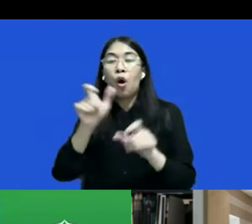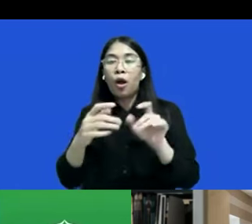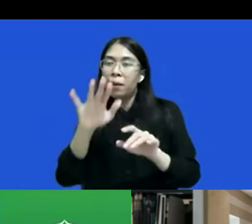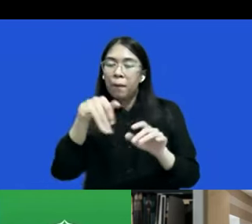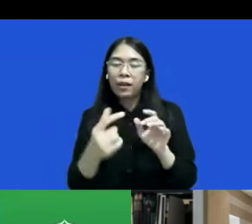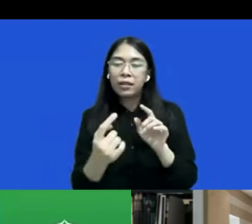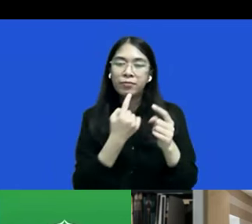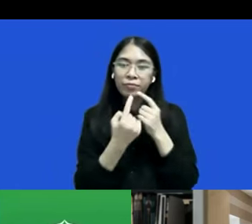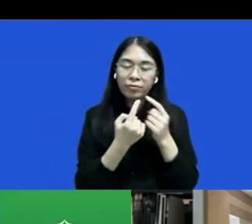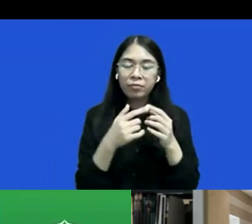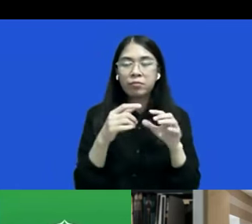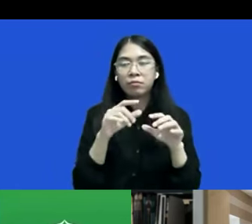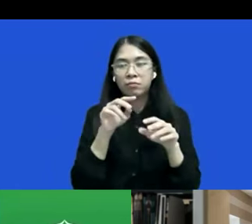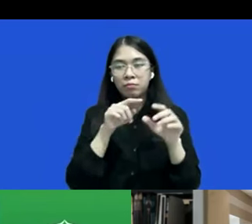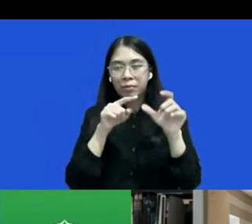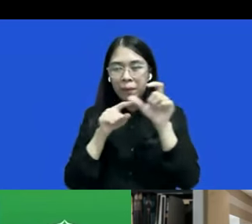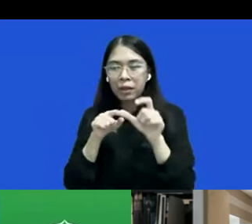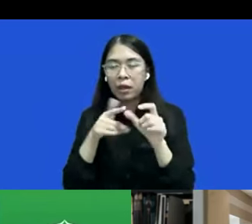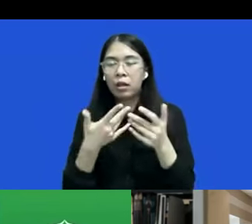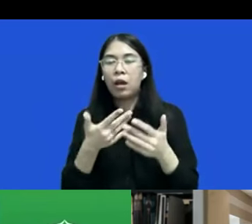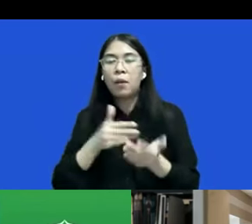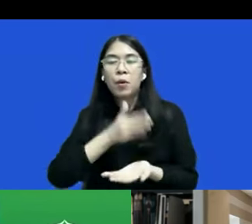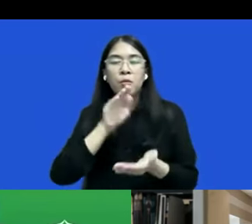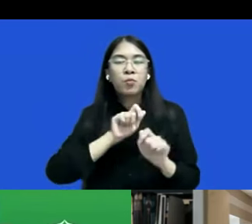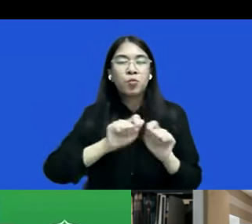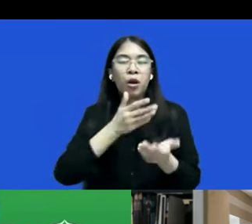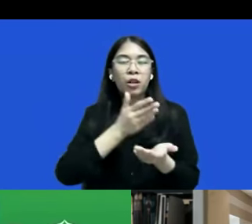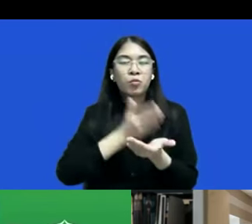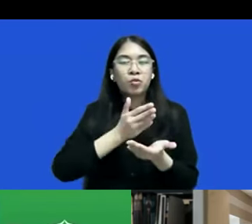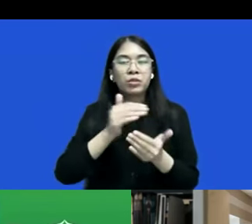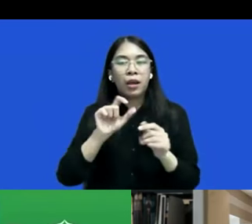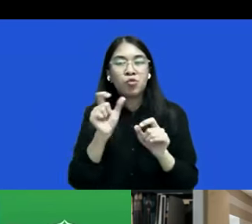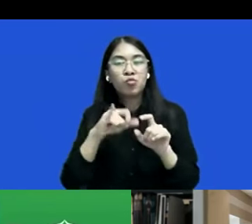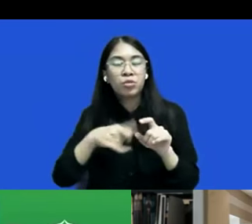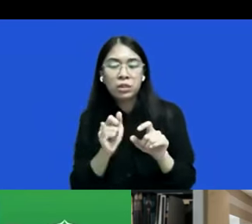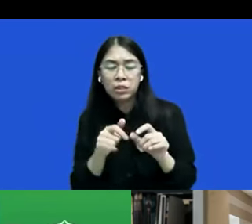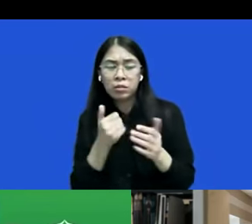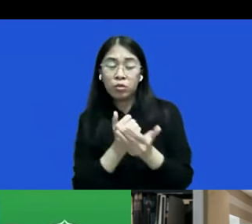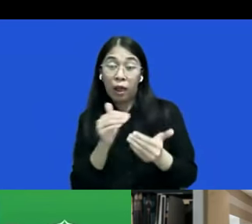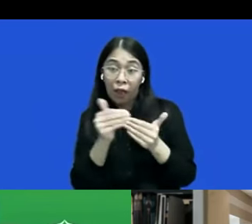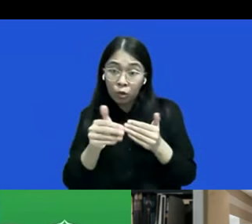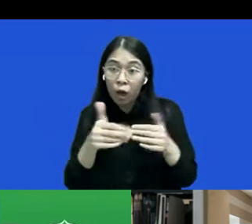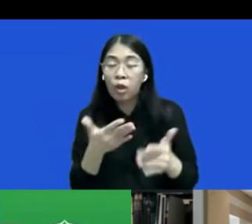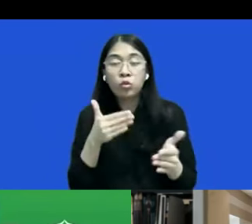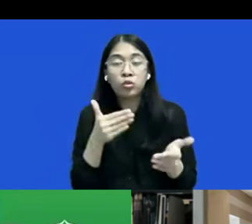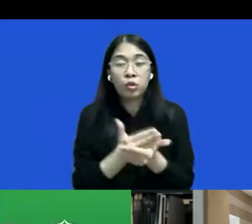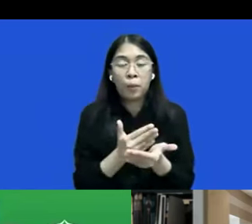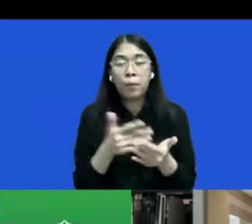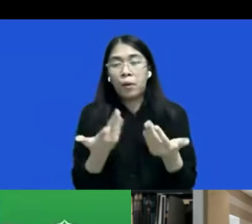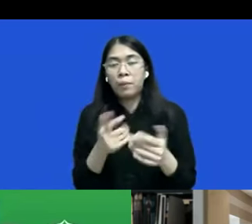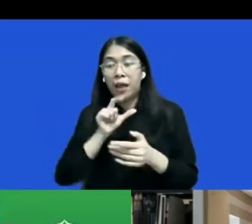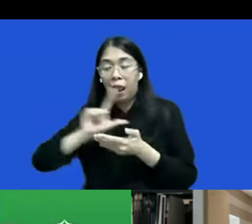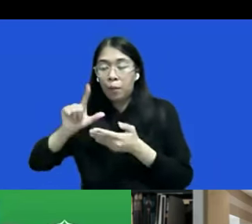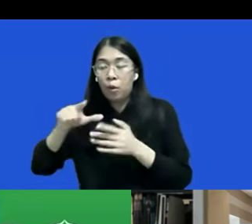keputusannya, keputusan yang bisa diuji, apakah akan dilanjutkan, apakah akan dihentikan. Kalau misalnya kita laporin aparat penegak hukum dan